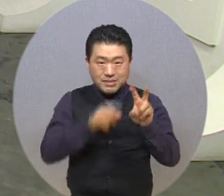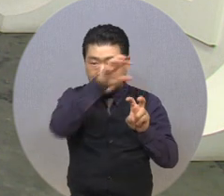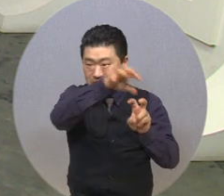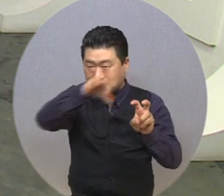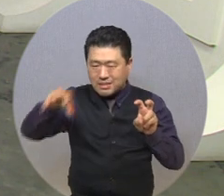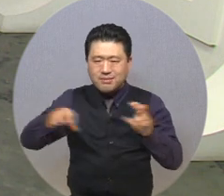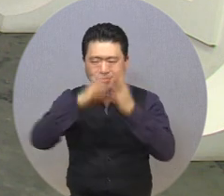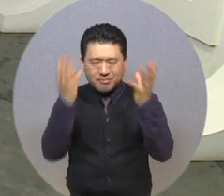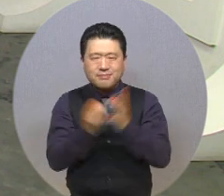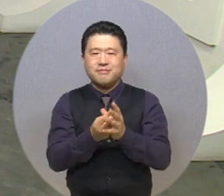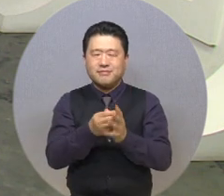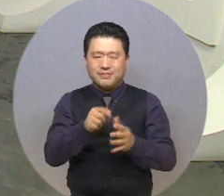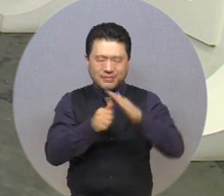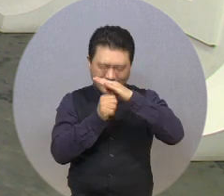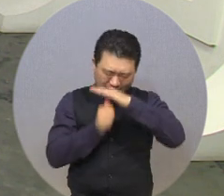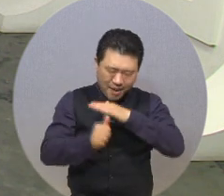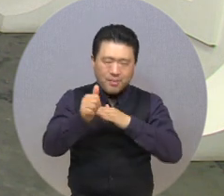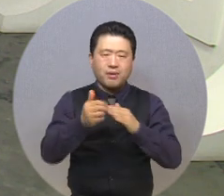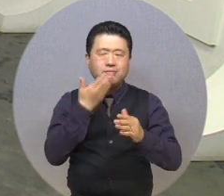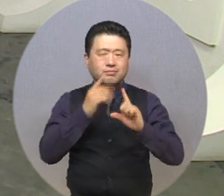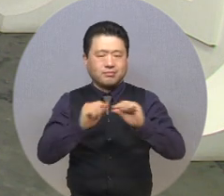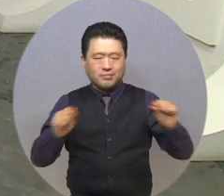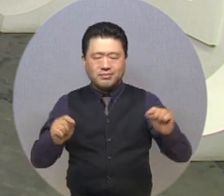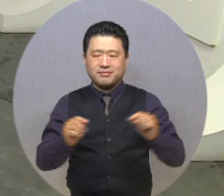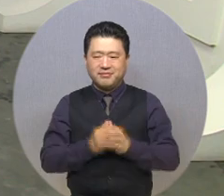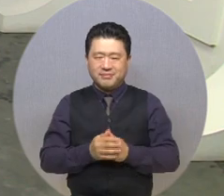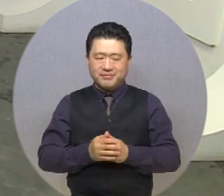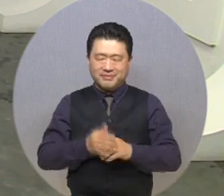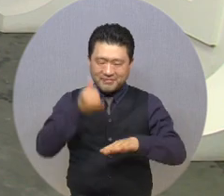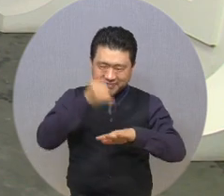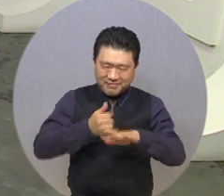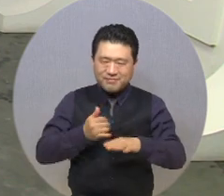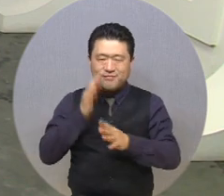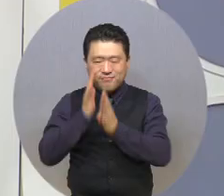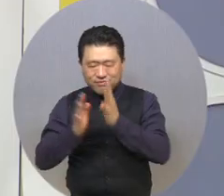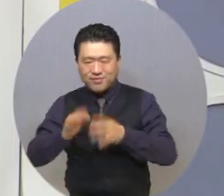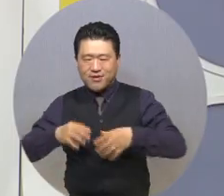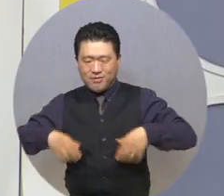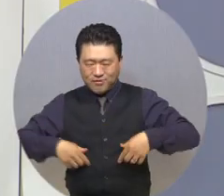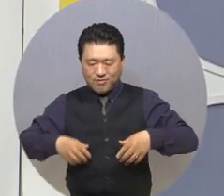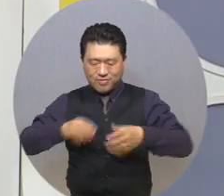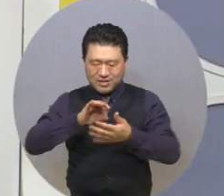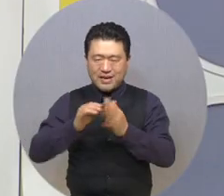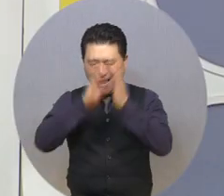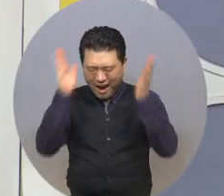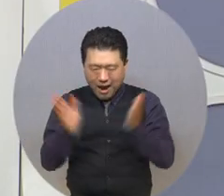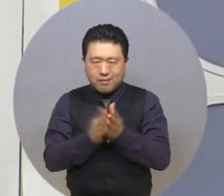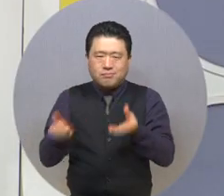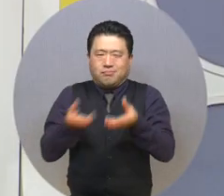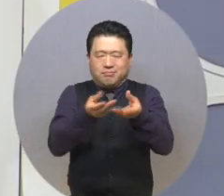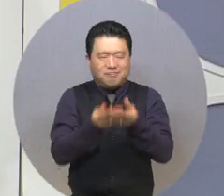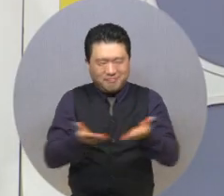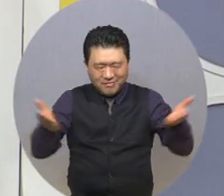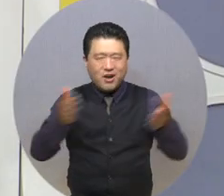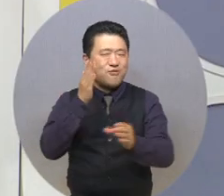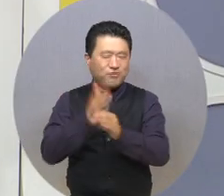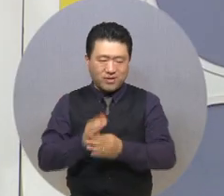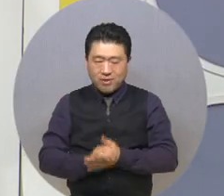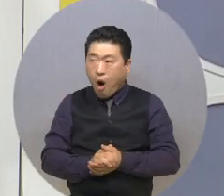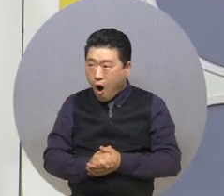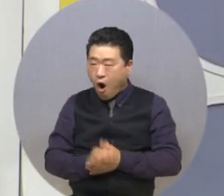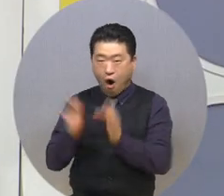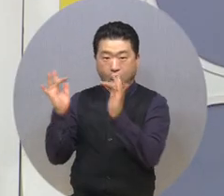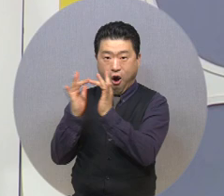생산된 지역 대표 농축 수산물을 20점대에 판매하고 있습니다. 네. 아니, 그러면 그 남도장터가